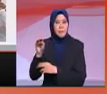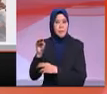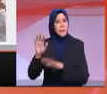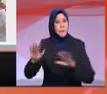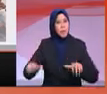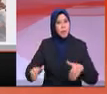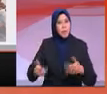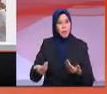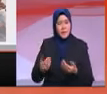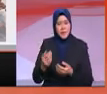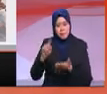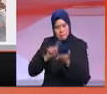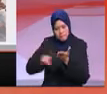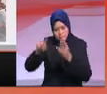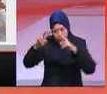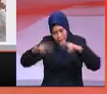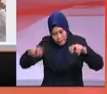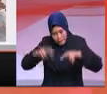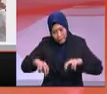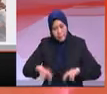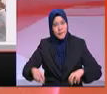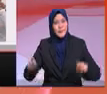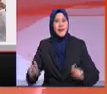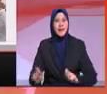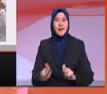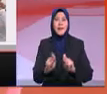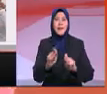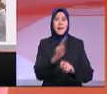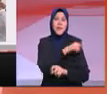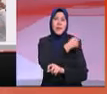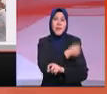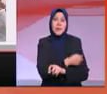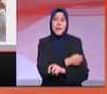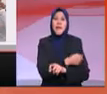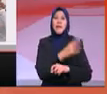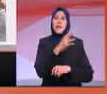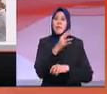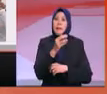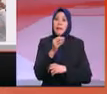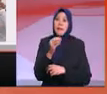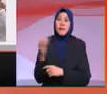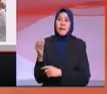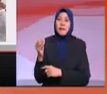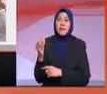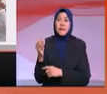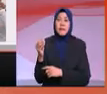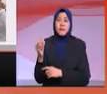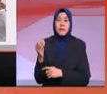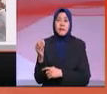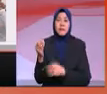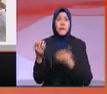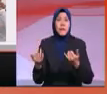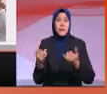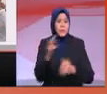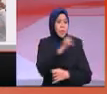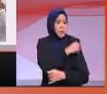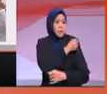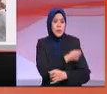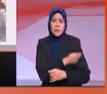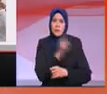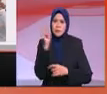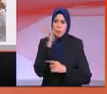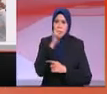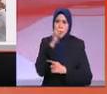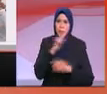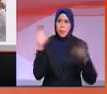kita melihat berhalusi tindakan kita di hospital, dan juga kita hospital kita amat mencabar sebab